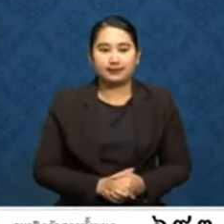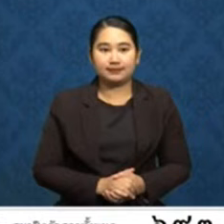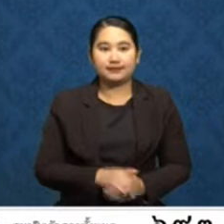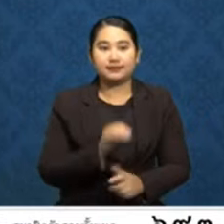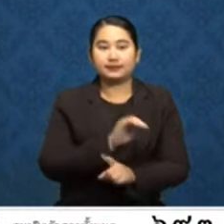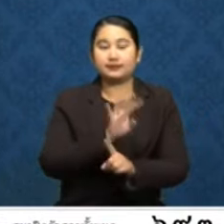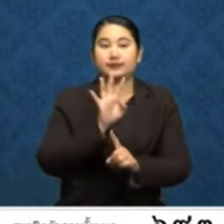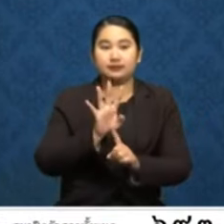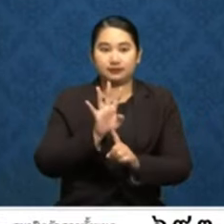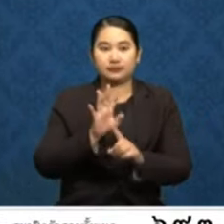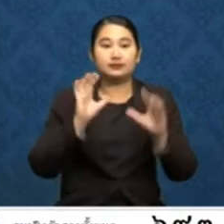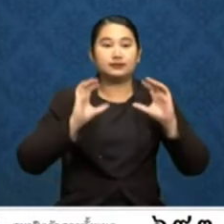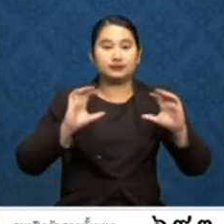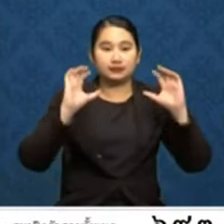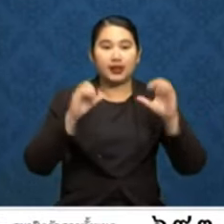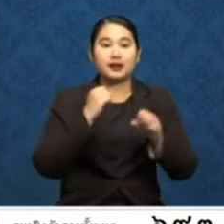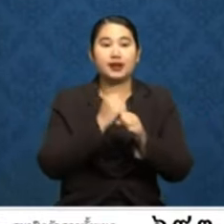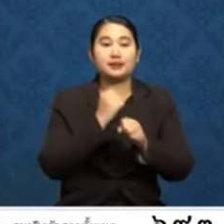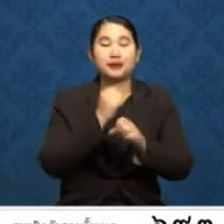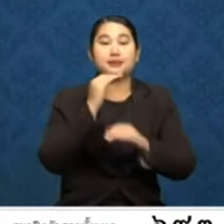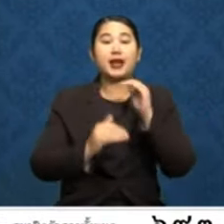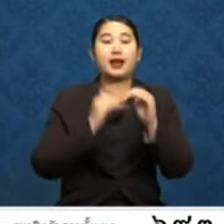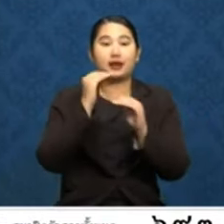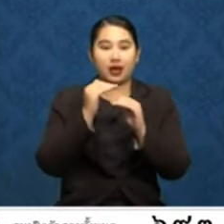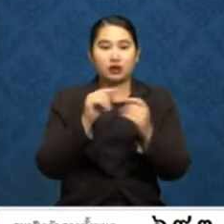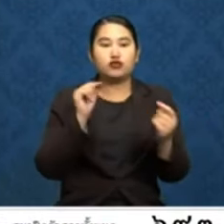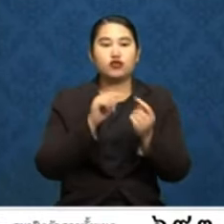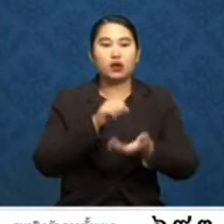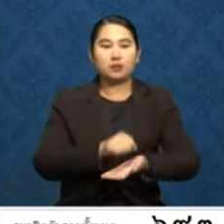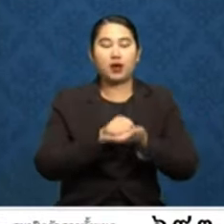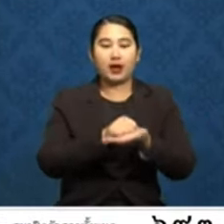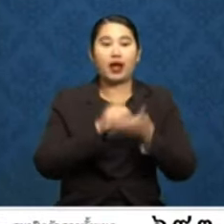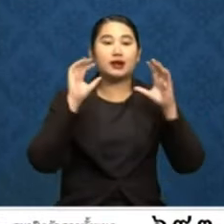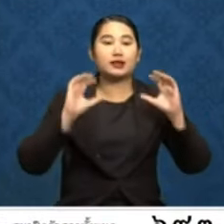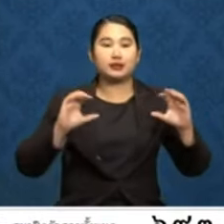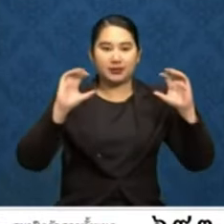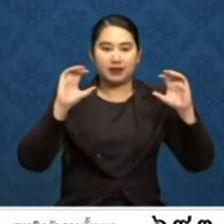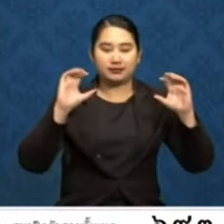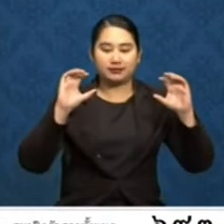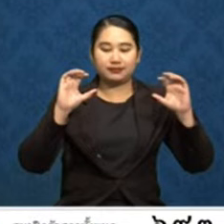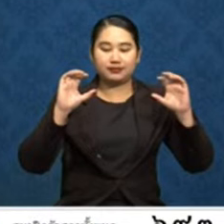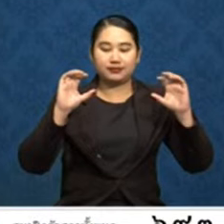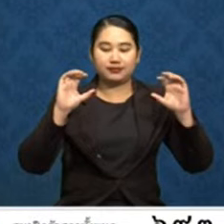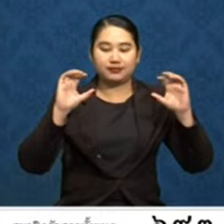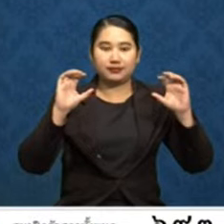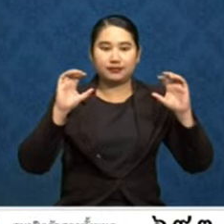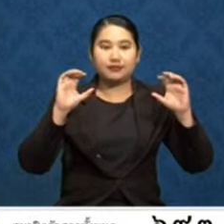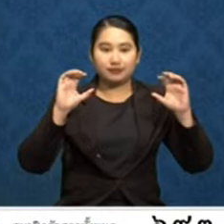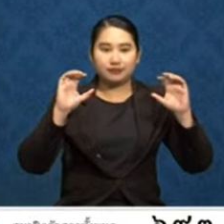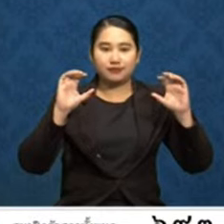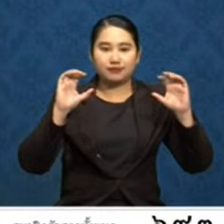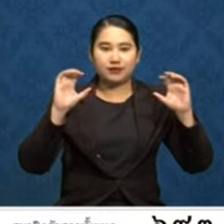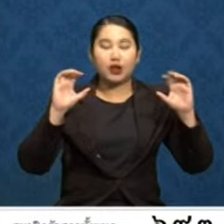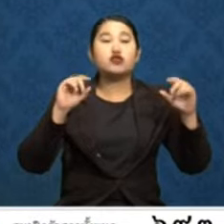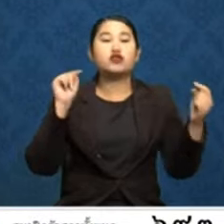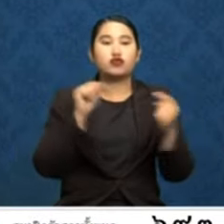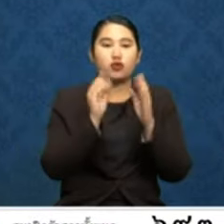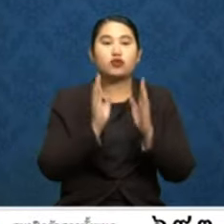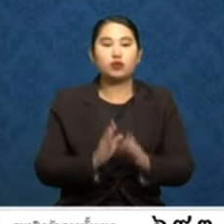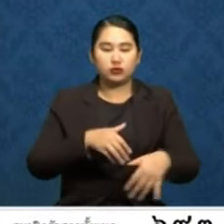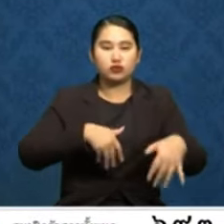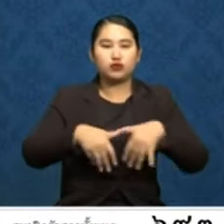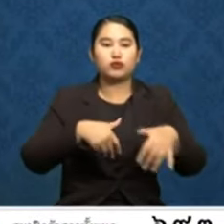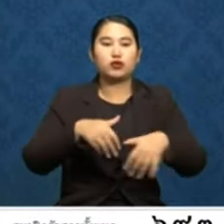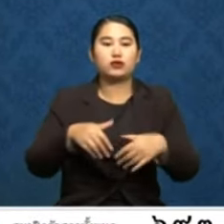4. รัฐบาลจะยกระดับการบริการภาครัฐให้ตอบสนองความต้องการของประชาชนม